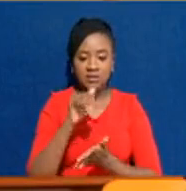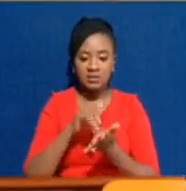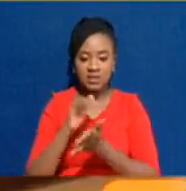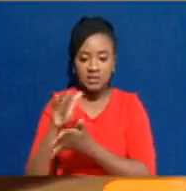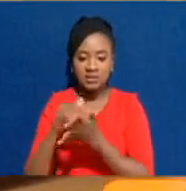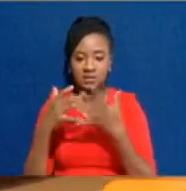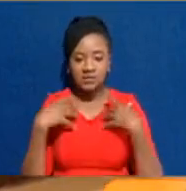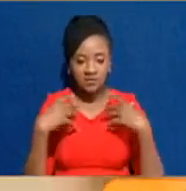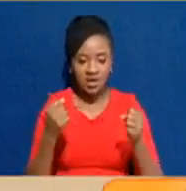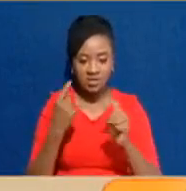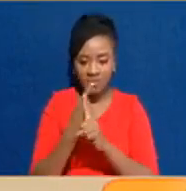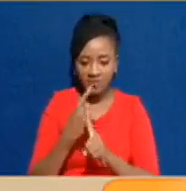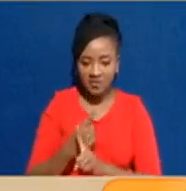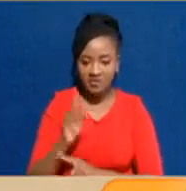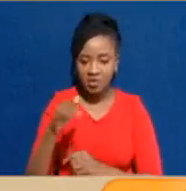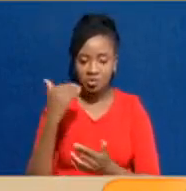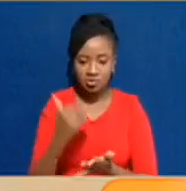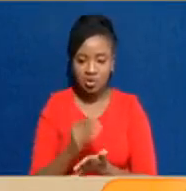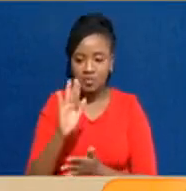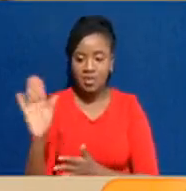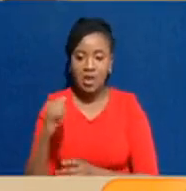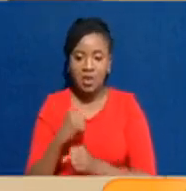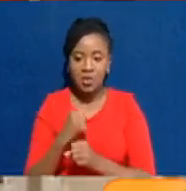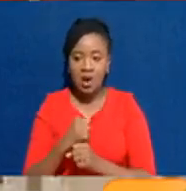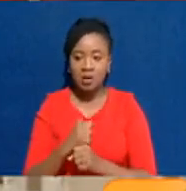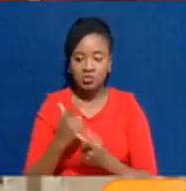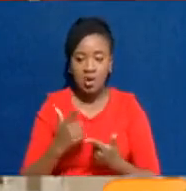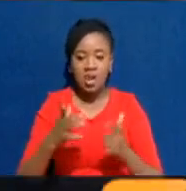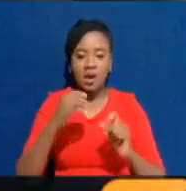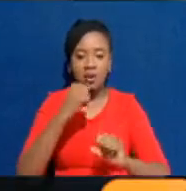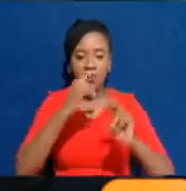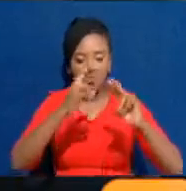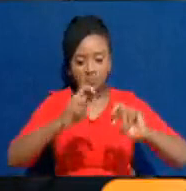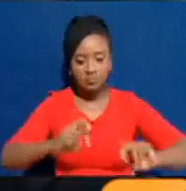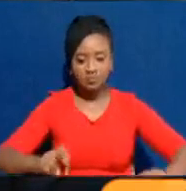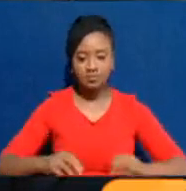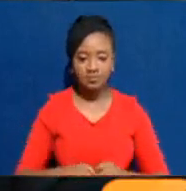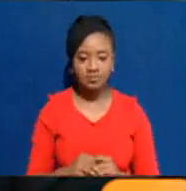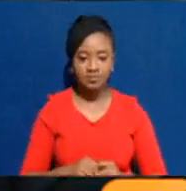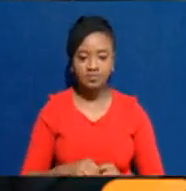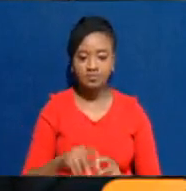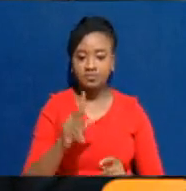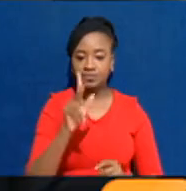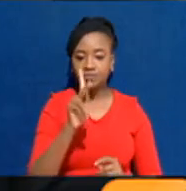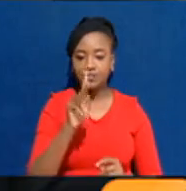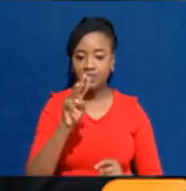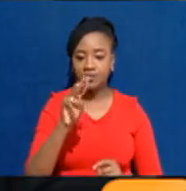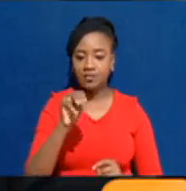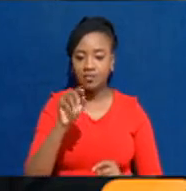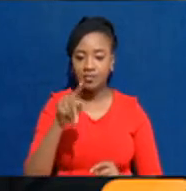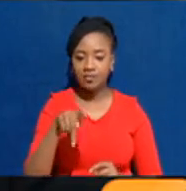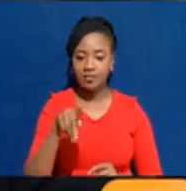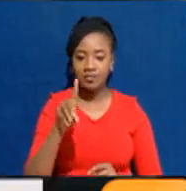hiyo kusitisha shughuli zao ili uchunguzi ufanyike. The Kenya Medical Practitioner and Dentist